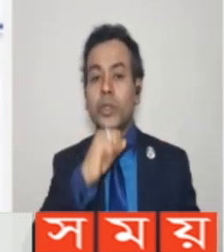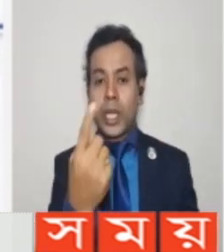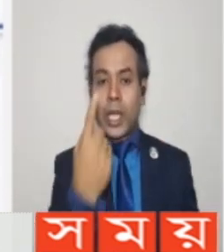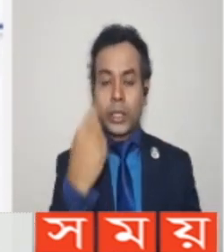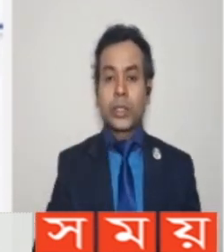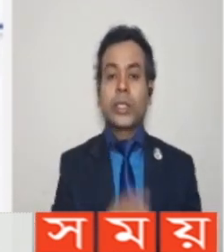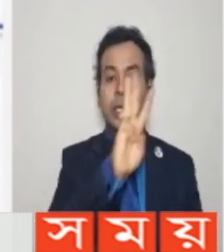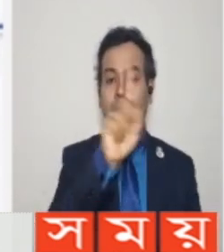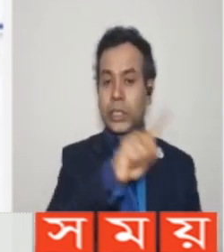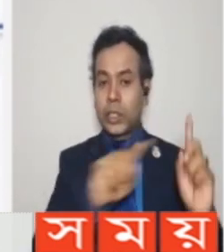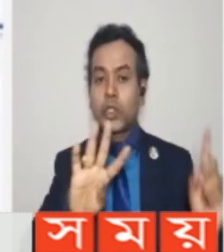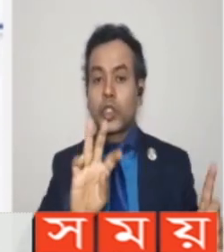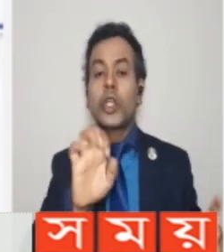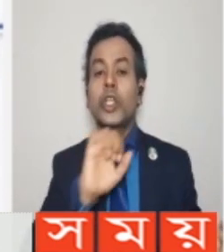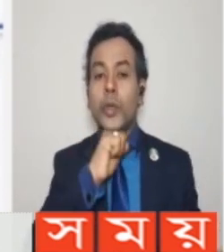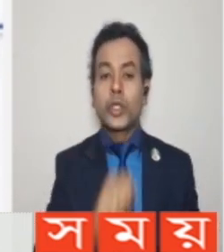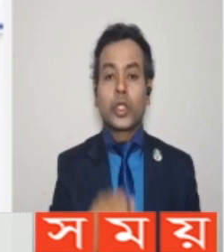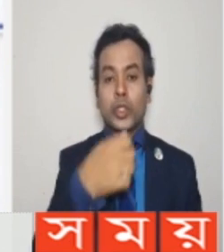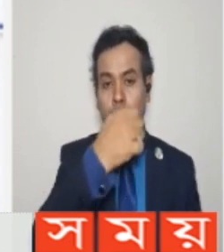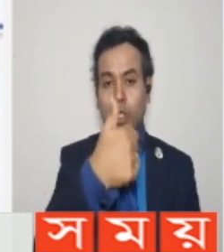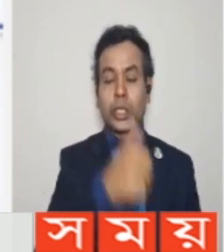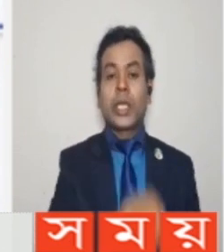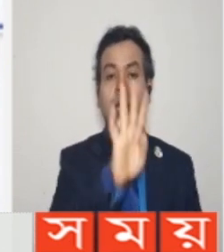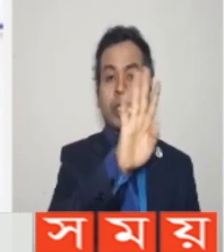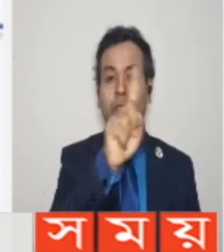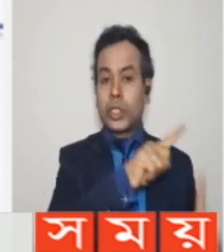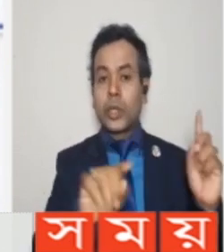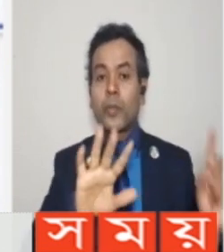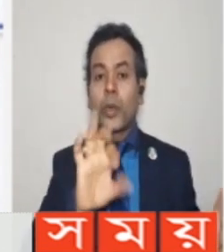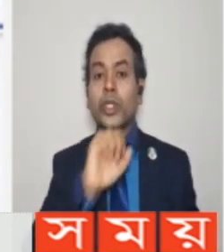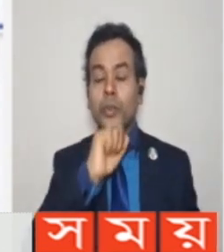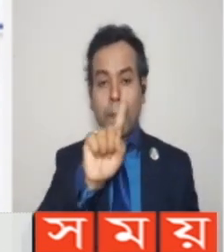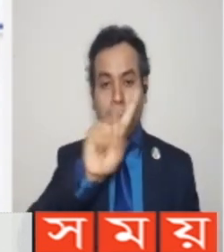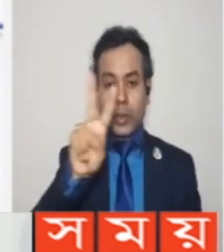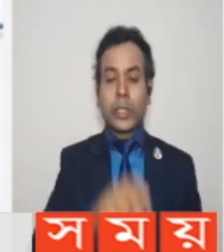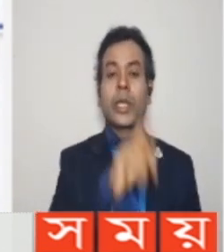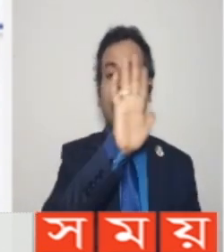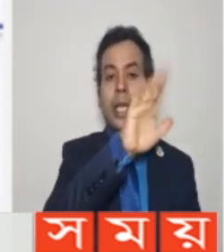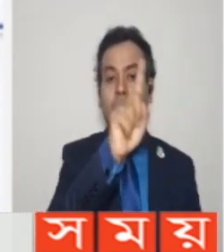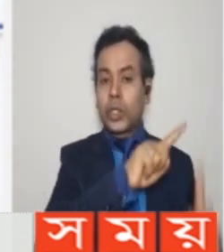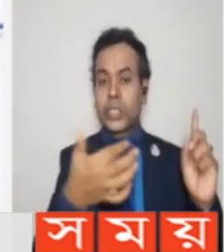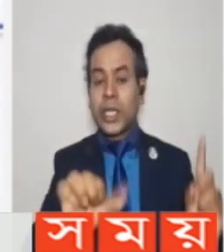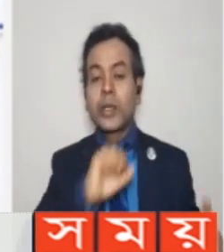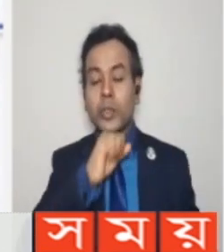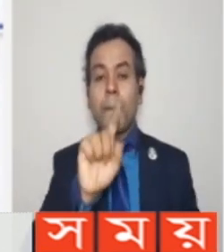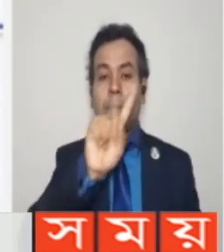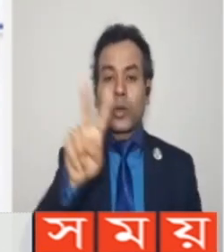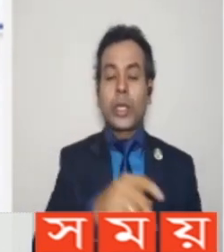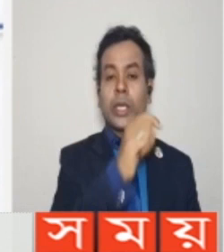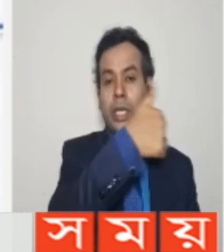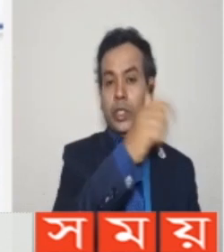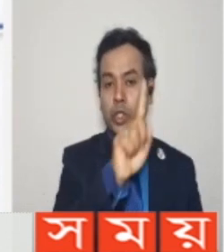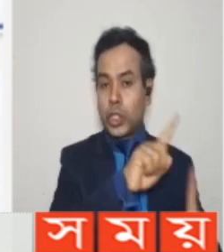বয়স বিভাজনে 0-10 বছরের মধ্যে 1 জন, 31-30 বছর 1 জন, 31-40 6 জন,